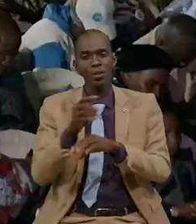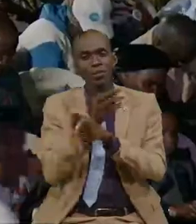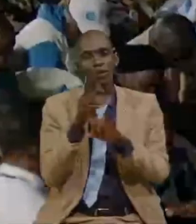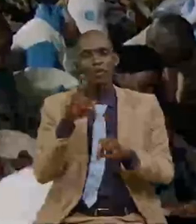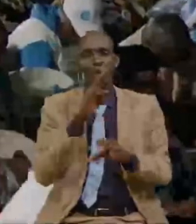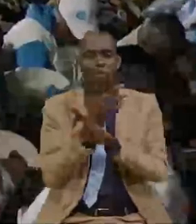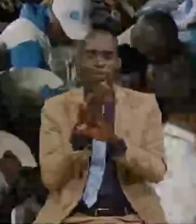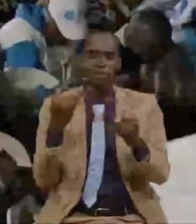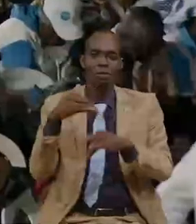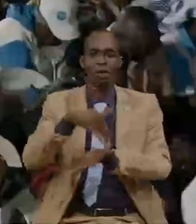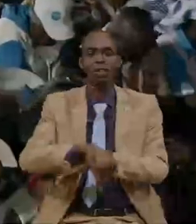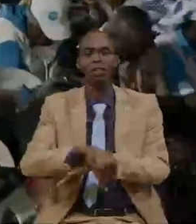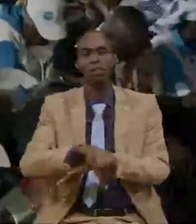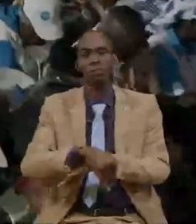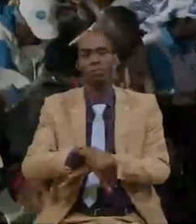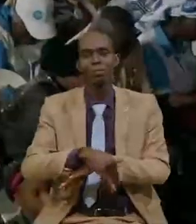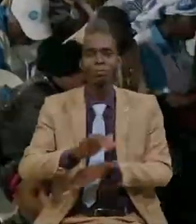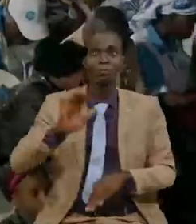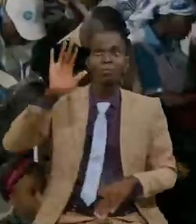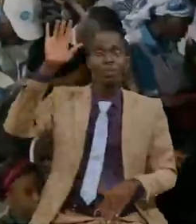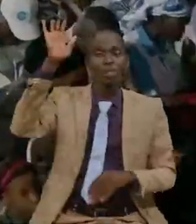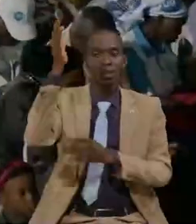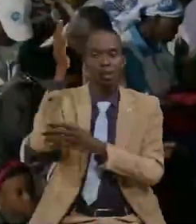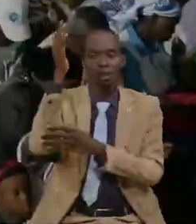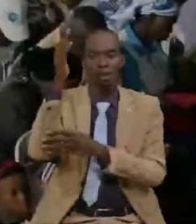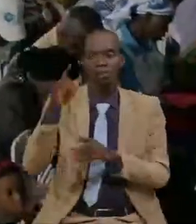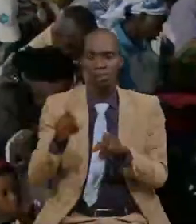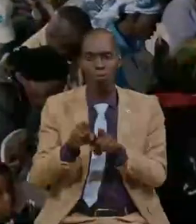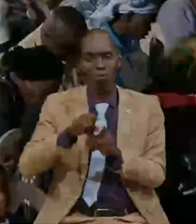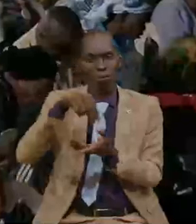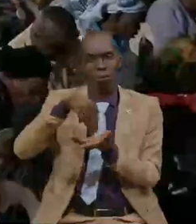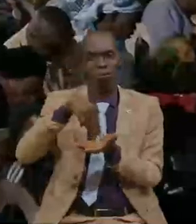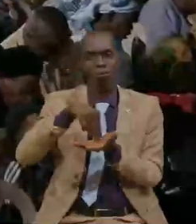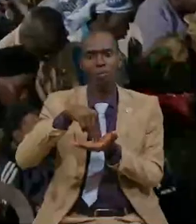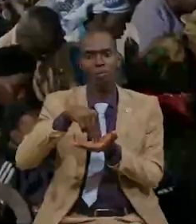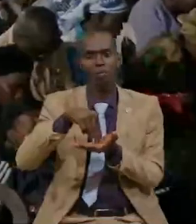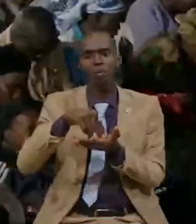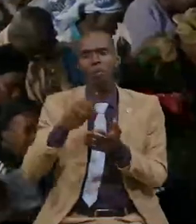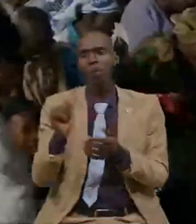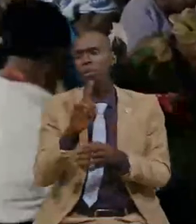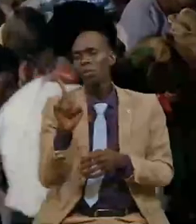vous affranchir et vous serez affranchi ce soir. Levez la main là et tenez-vous debout.